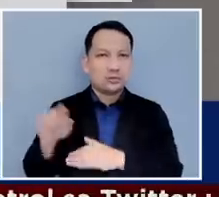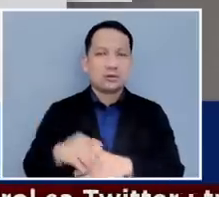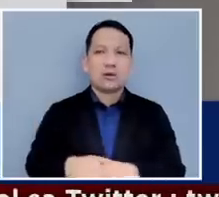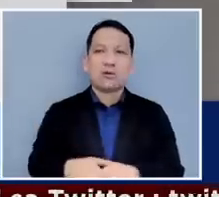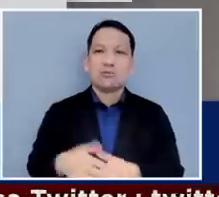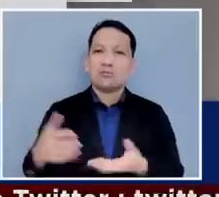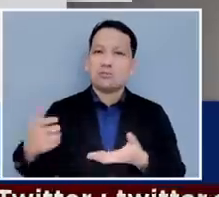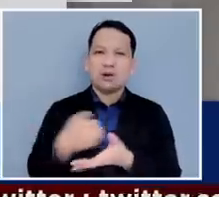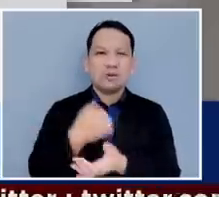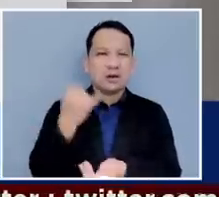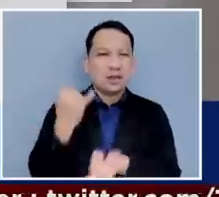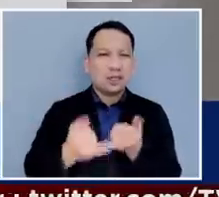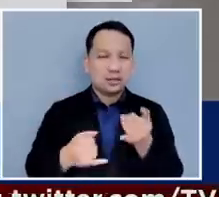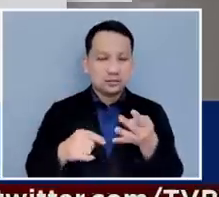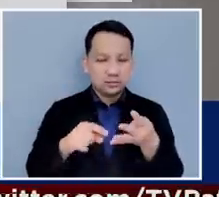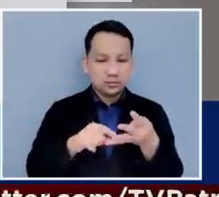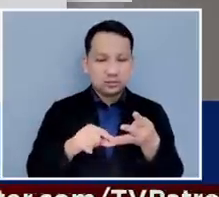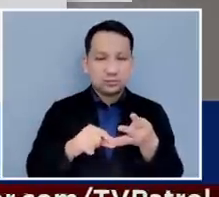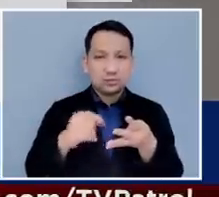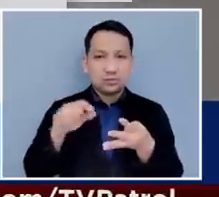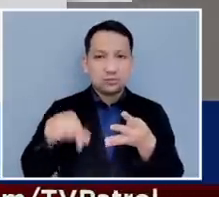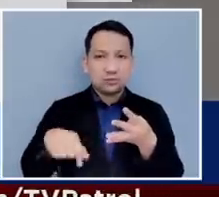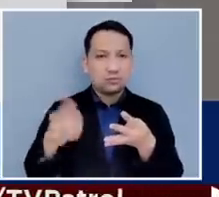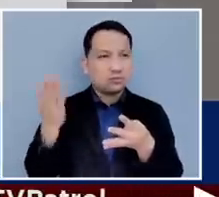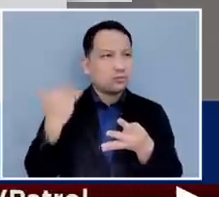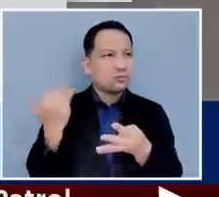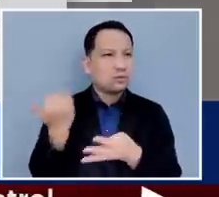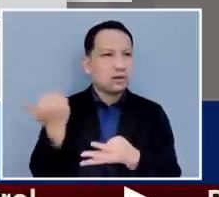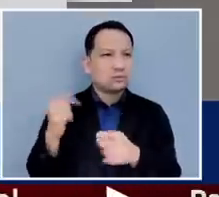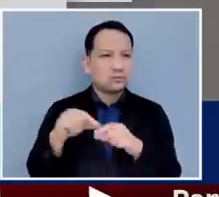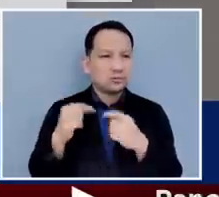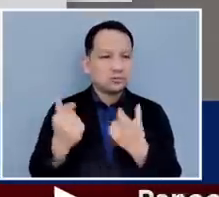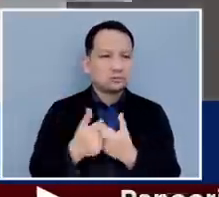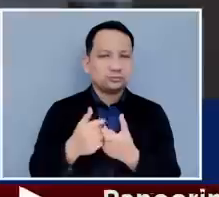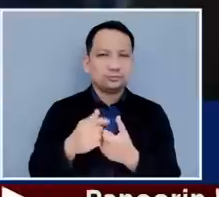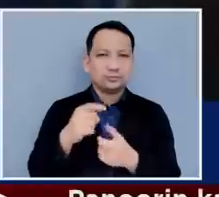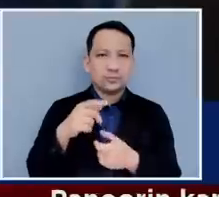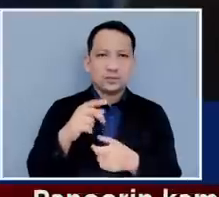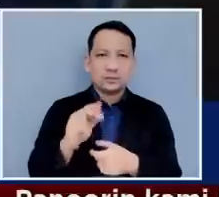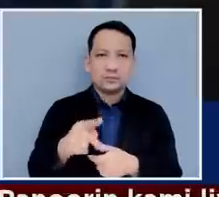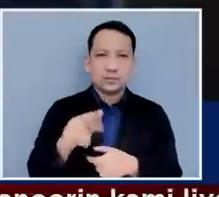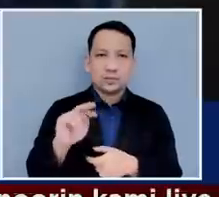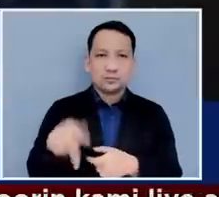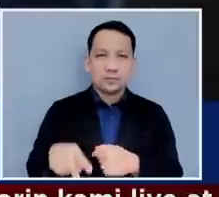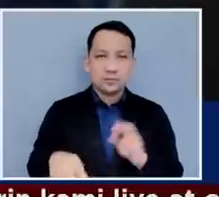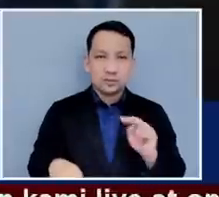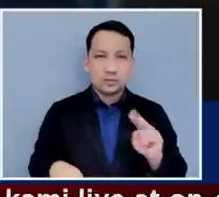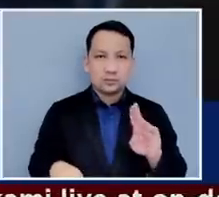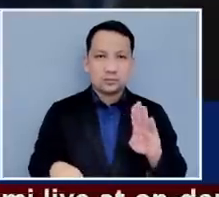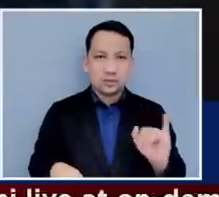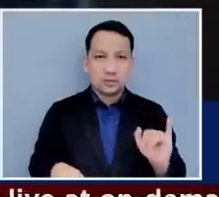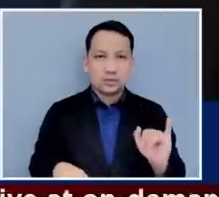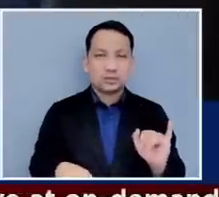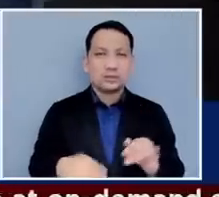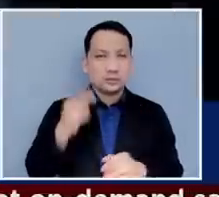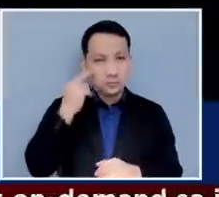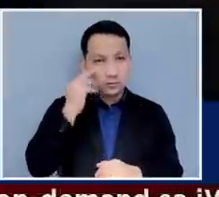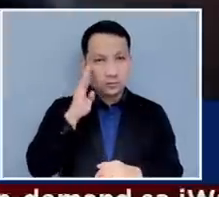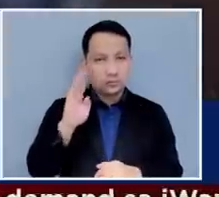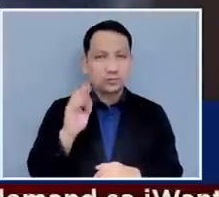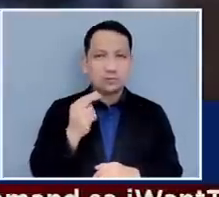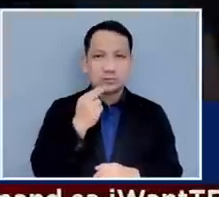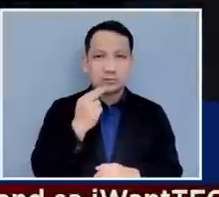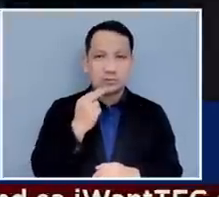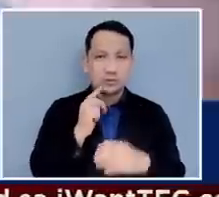huling quarter ng 2022 at mula ibang units ng PNP at NBI. Nico Bawa, ABS-CBN